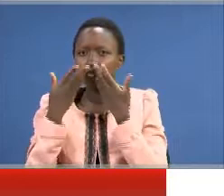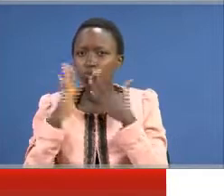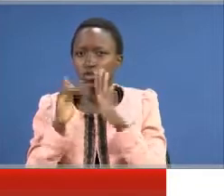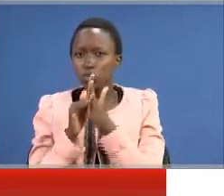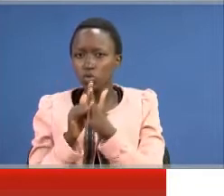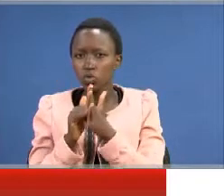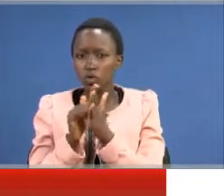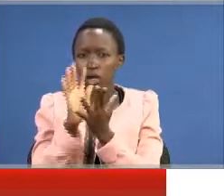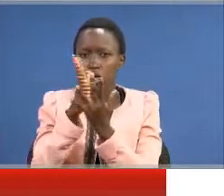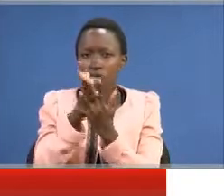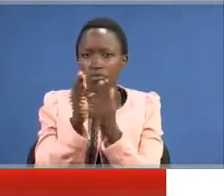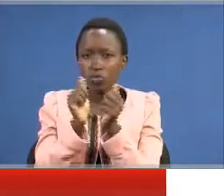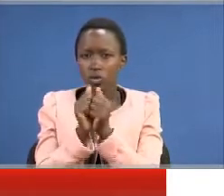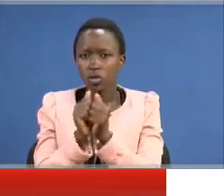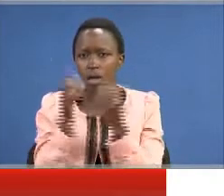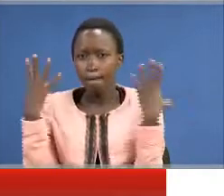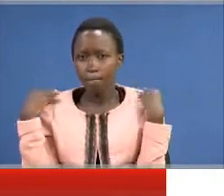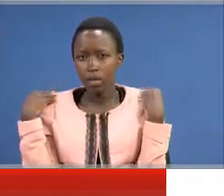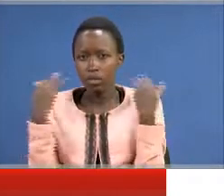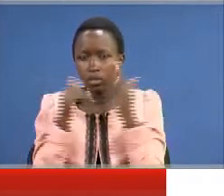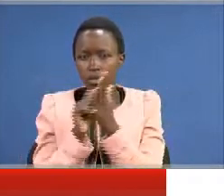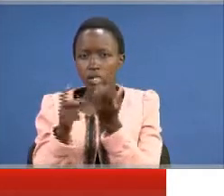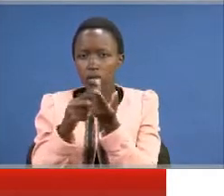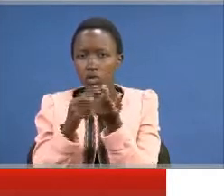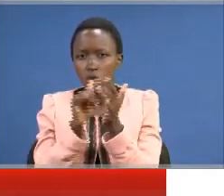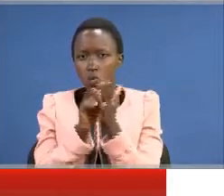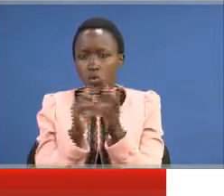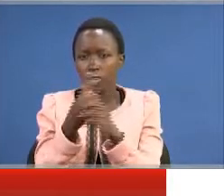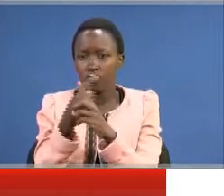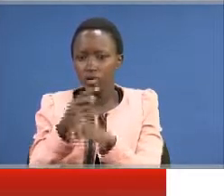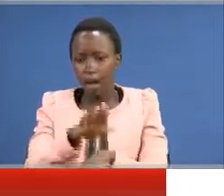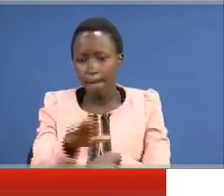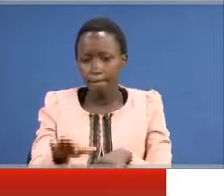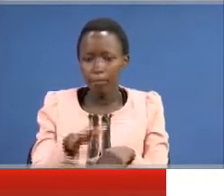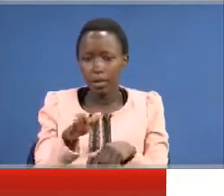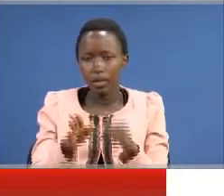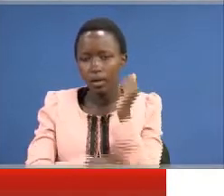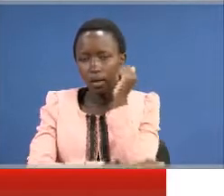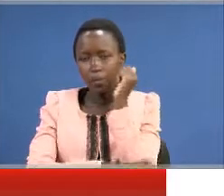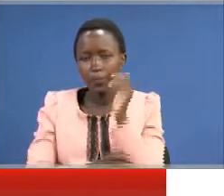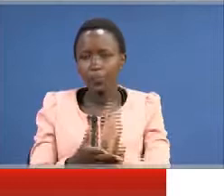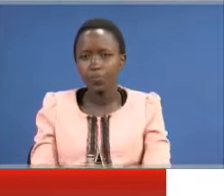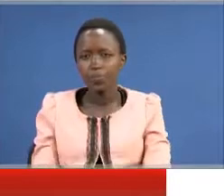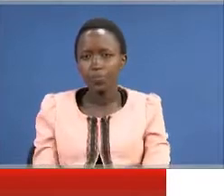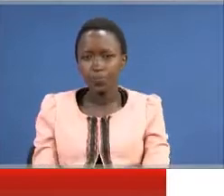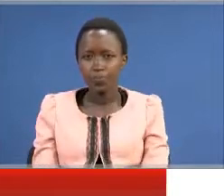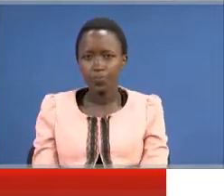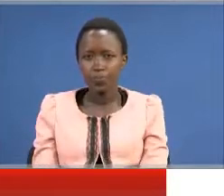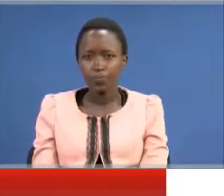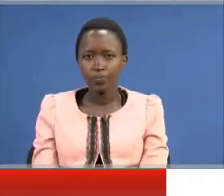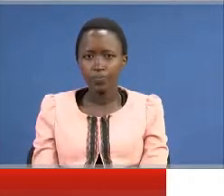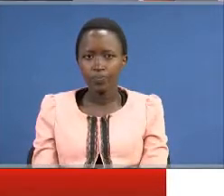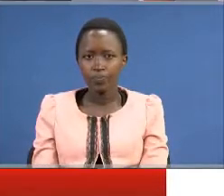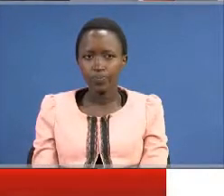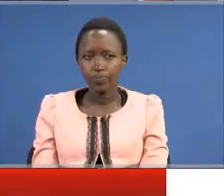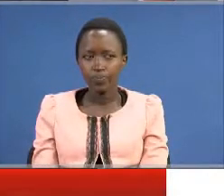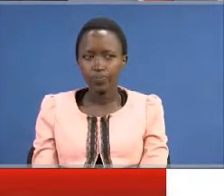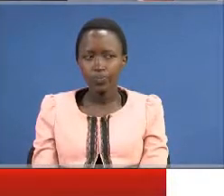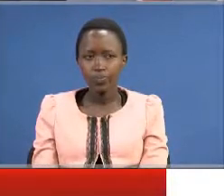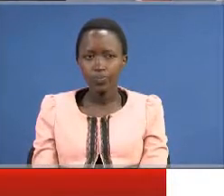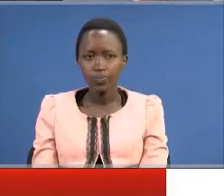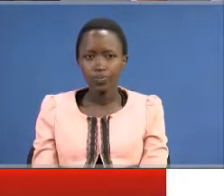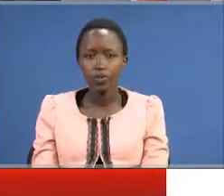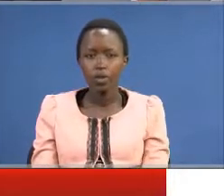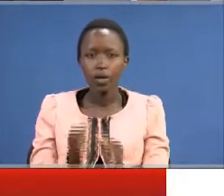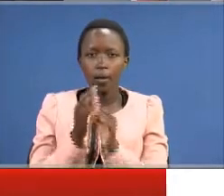kwa kuhitilafiana na zoezi hilo la sensa kwenye sehemu tofauti za humu nchini. To try and push